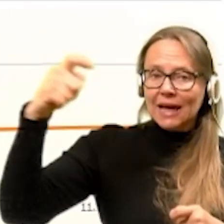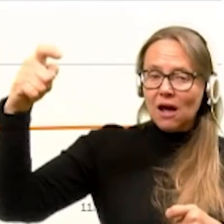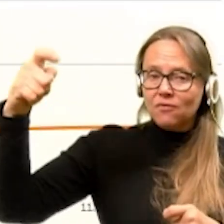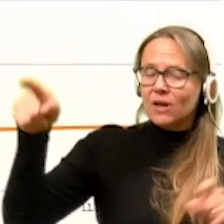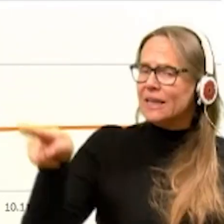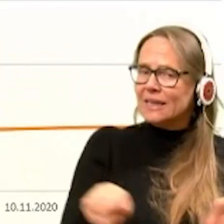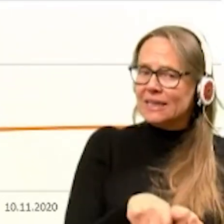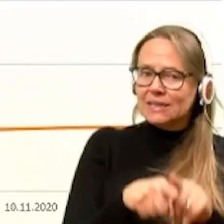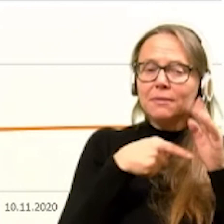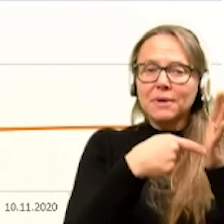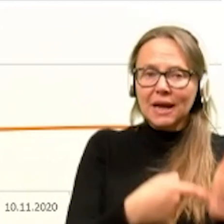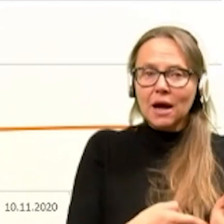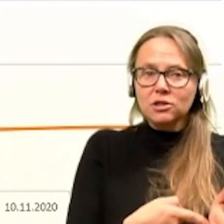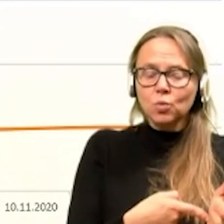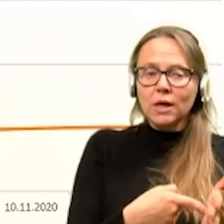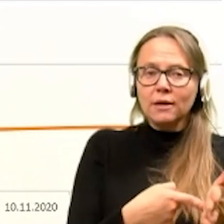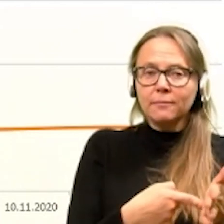Isti graf prikazuje